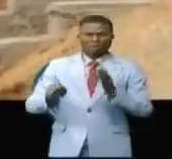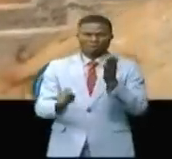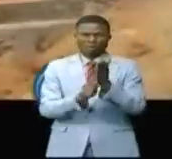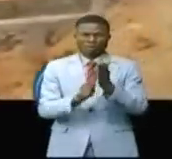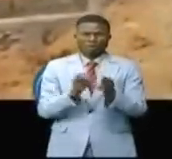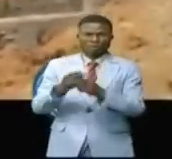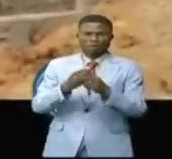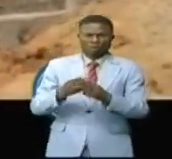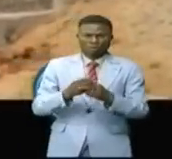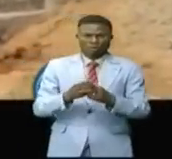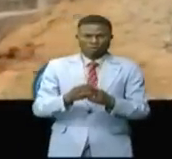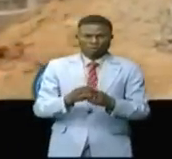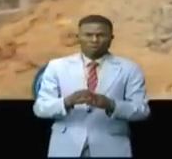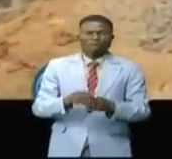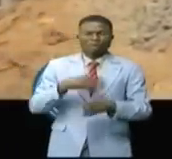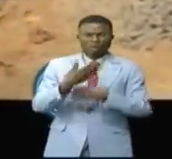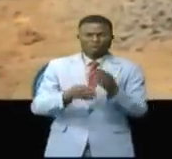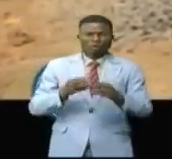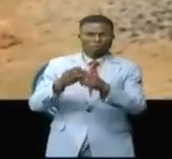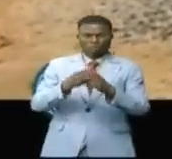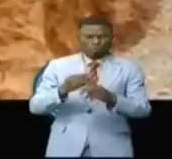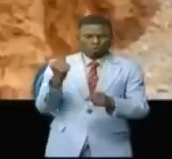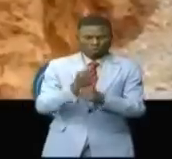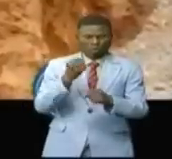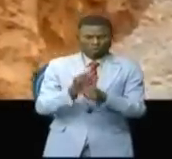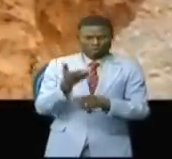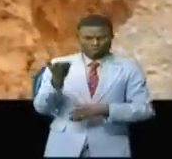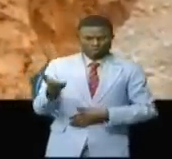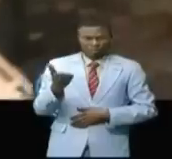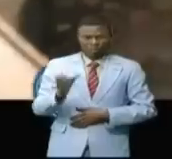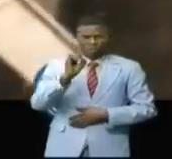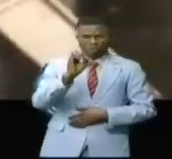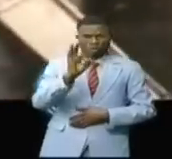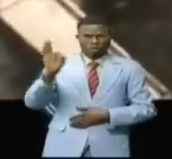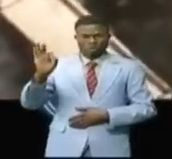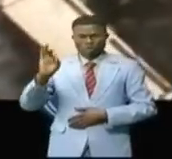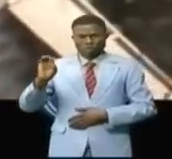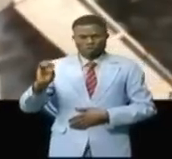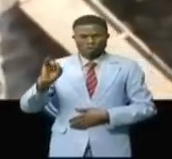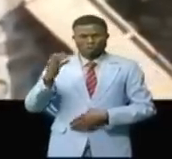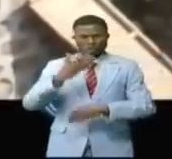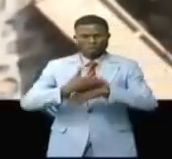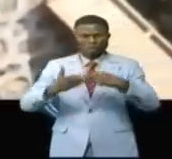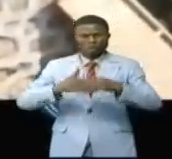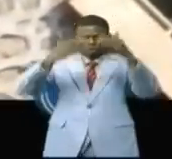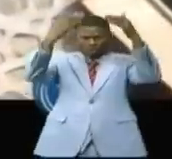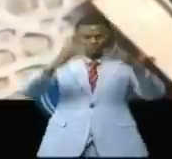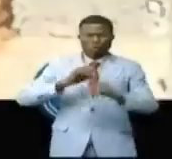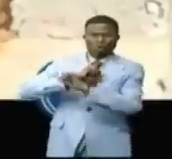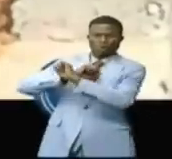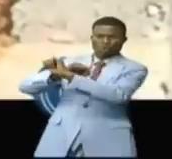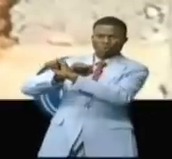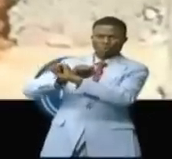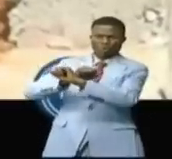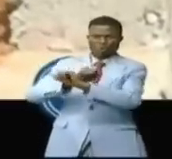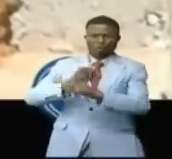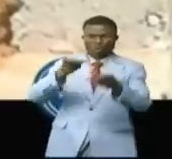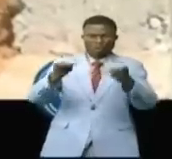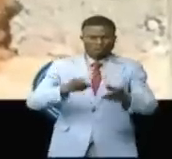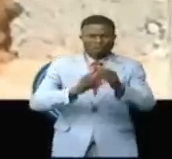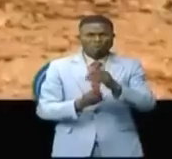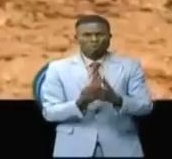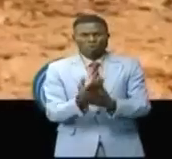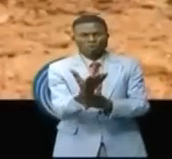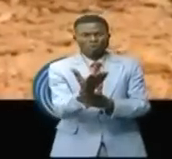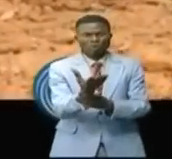contrôle bpc qui assure la mission de contrôle l'office des routes et a construit des murs de soutènement la pose d'une buse la